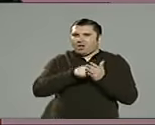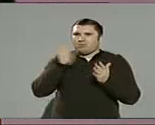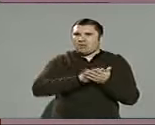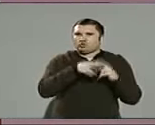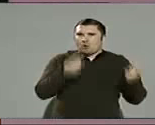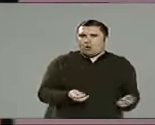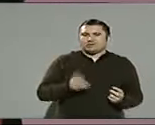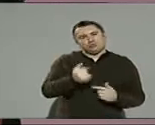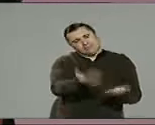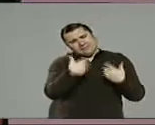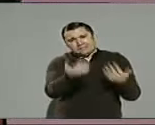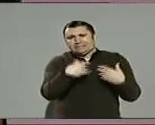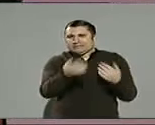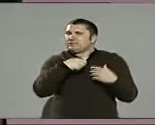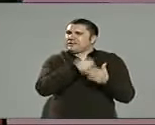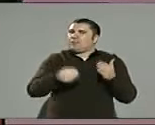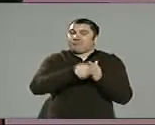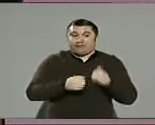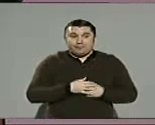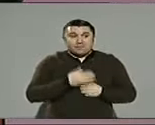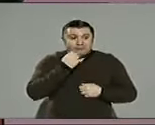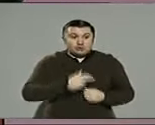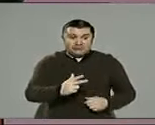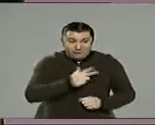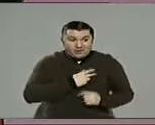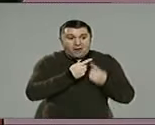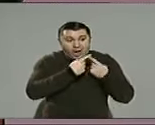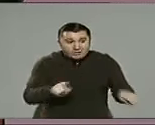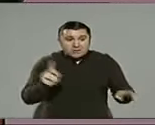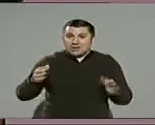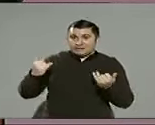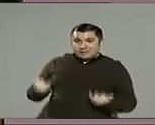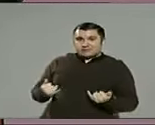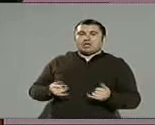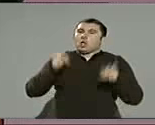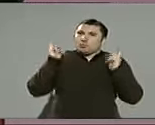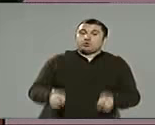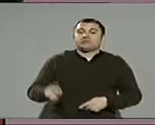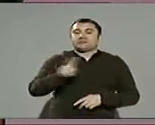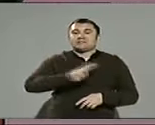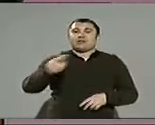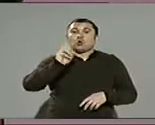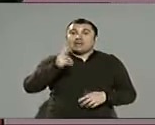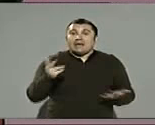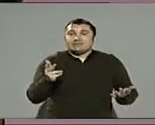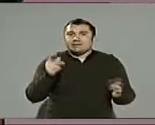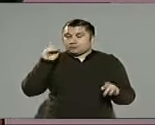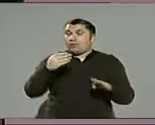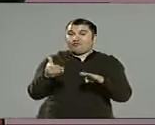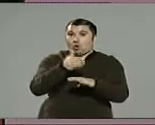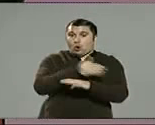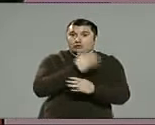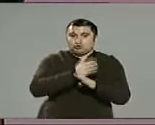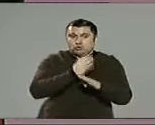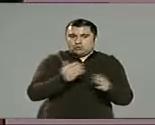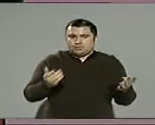uns ihnen sagen, wenn ihr wirklich was anderes wollt, als ihr jetzt erlebt, dann müsst ihr 2013 und übrigens davor schon